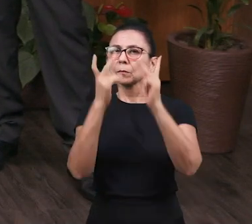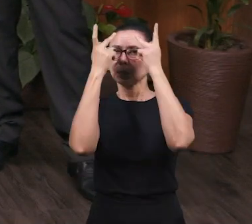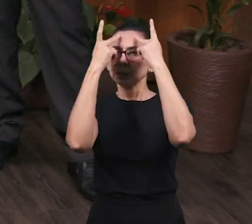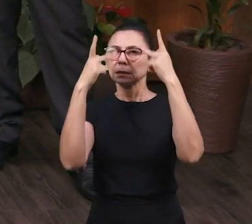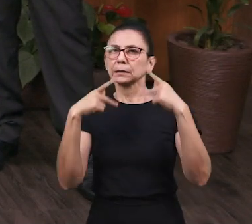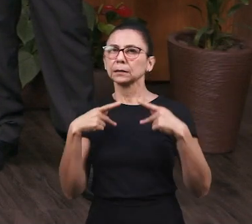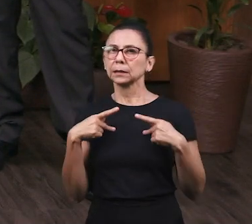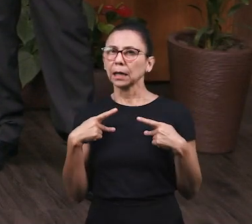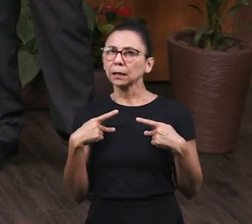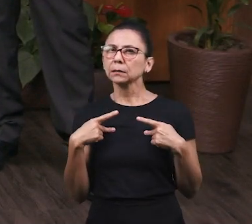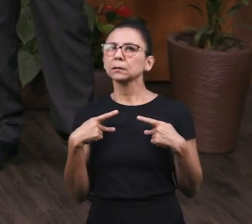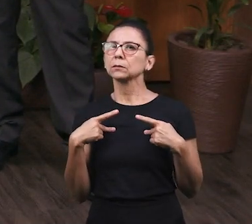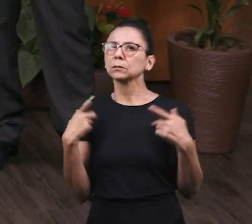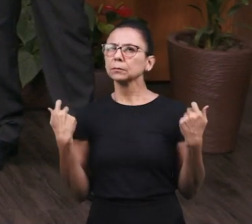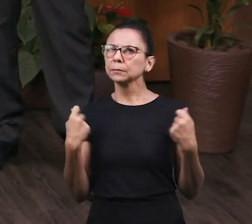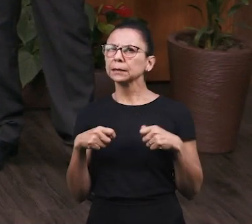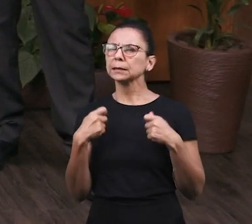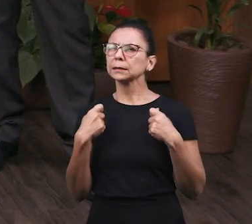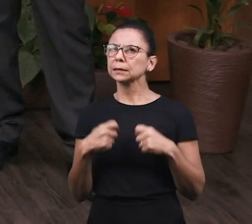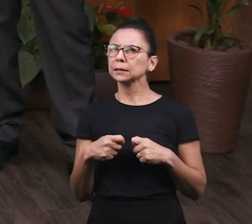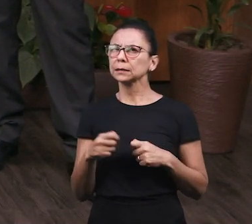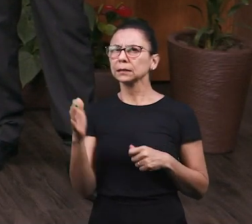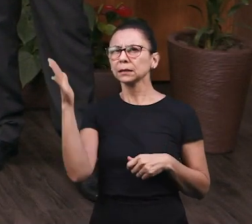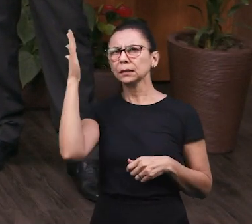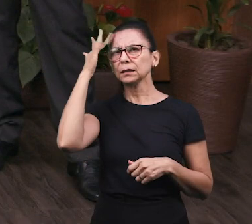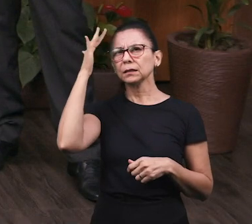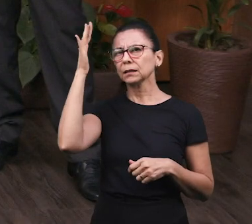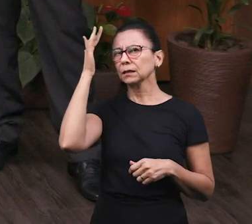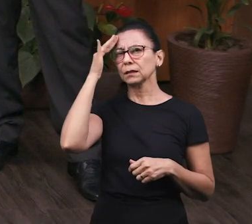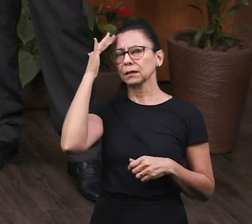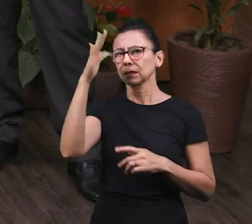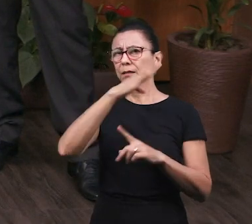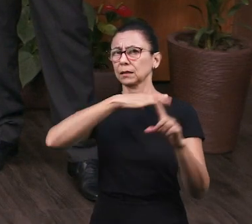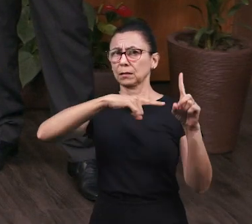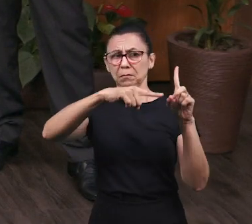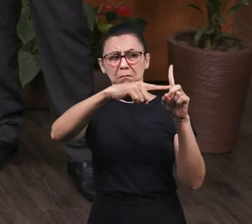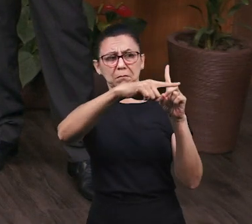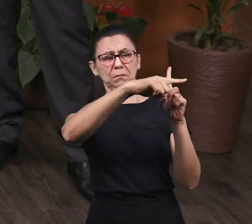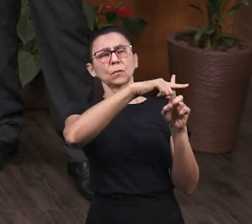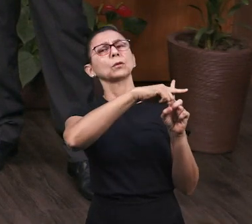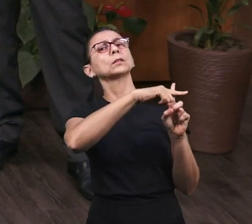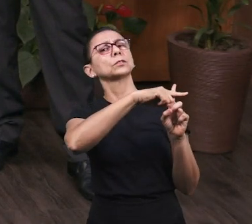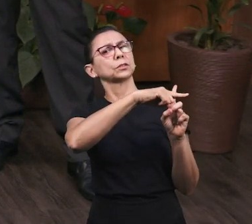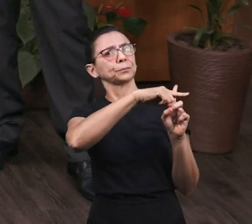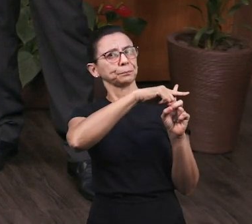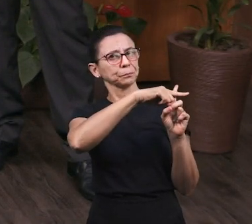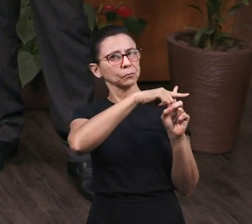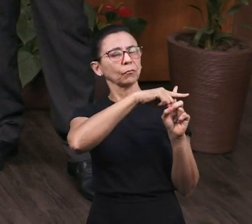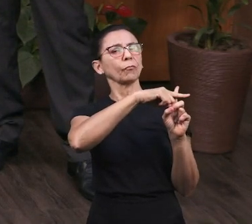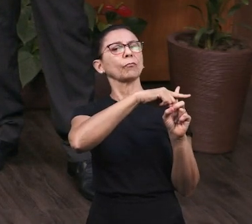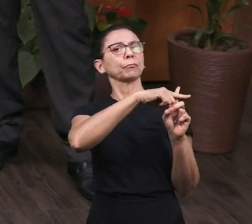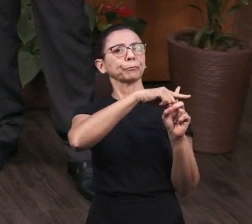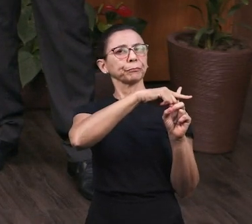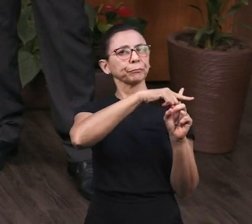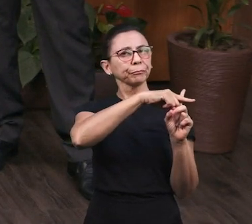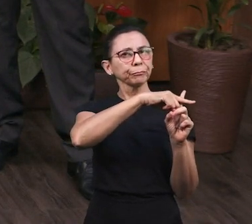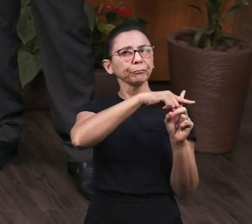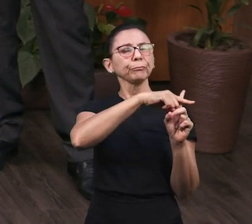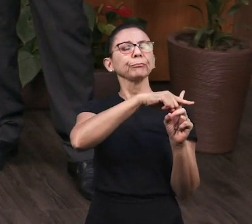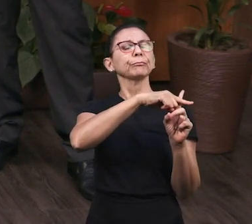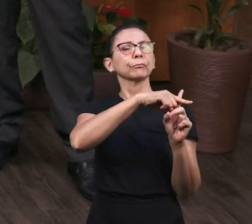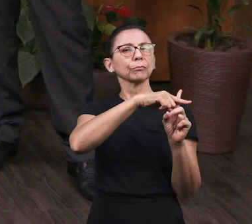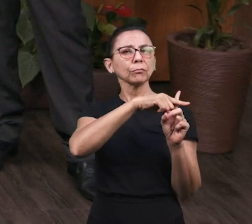sacrifice du Seigneur Jésus. Et un des aspects du salut, c'est la